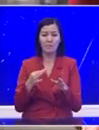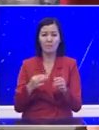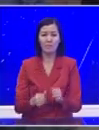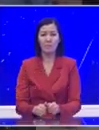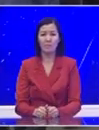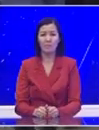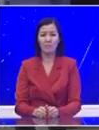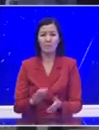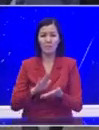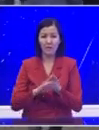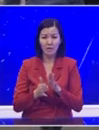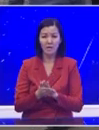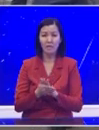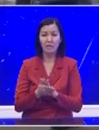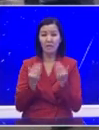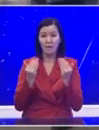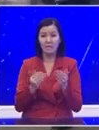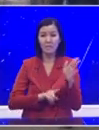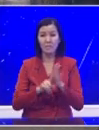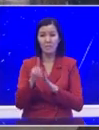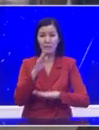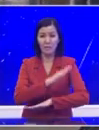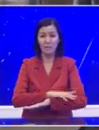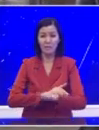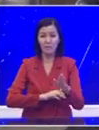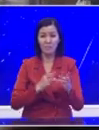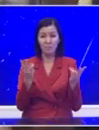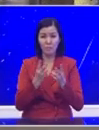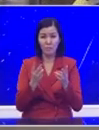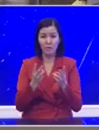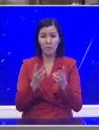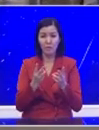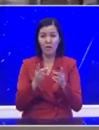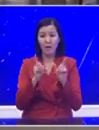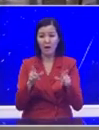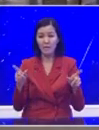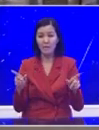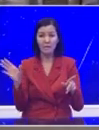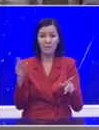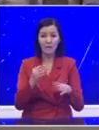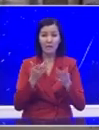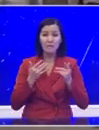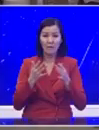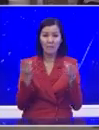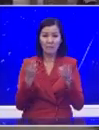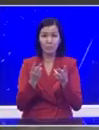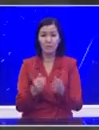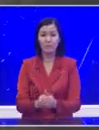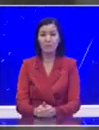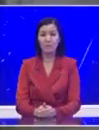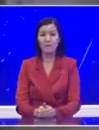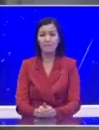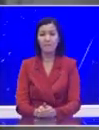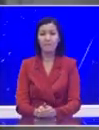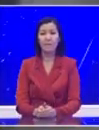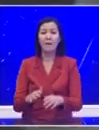келу керек. Өзімізден бастап тәртіпке келтіруіміз керек. Сонан кейін төңірегіміздегі адамдардың бәрінен тәртіп талап етуіміз керек деп есептеймін.